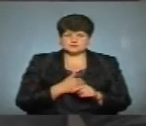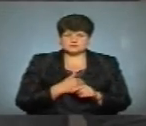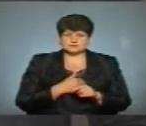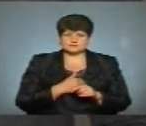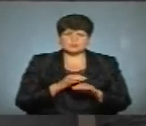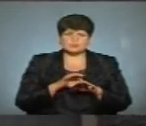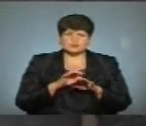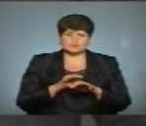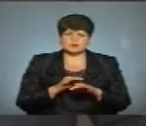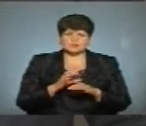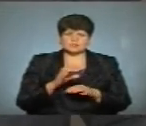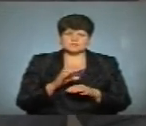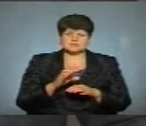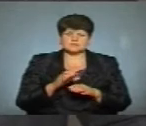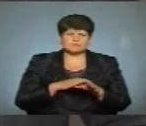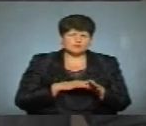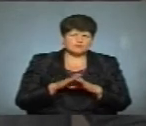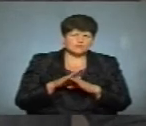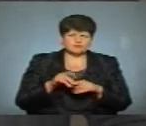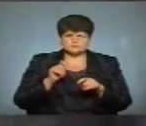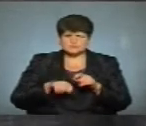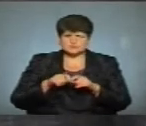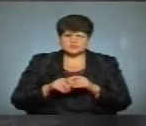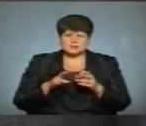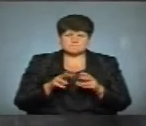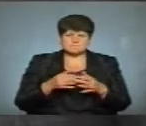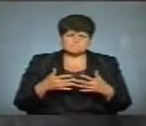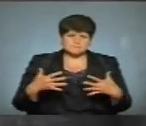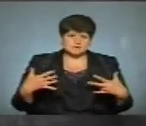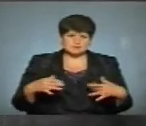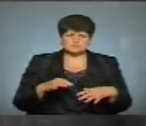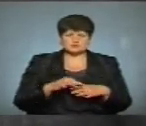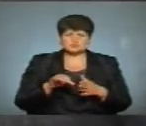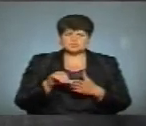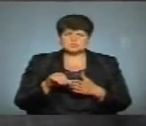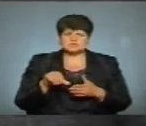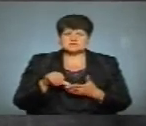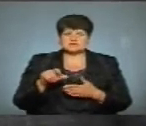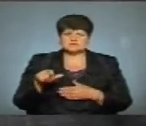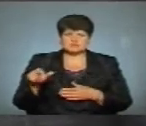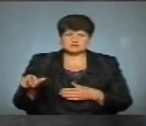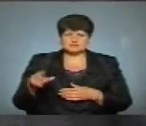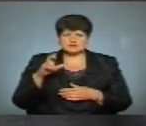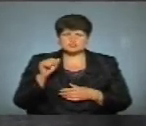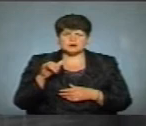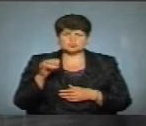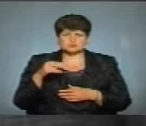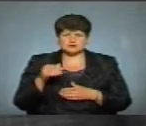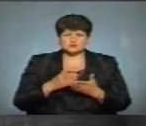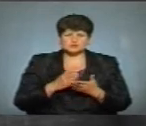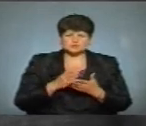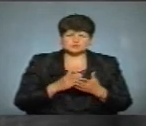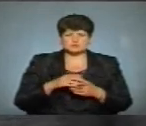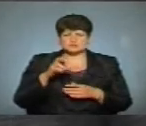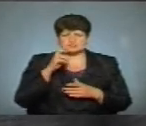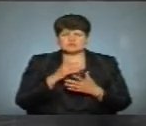ініційовано проведення суцільної інвентаризації майна. Проводиться за участю представників Держаудитслужби,